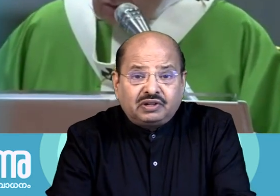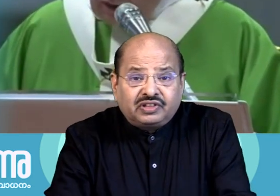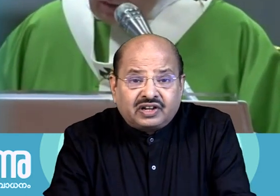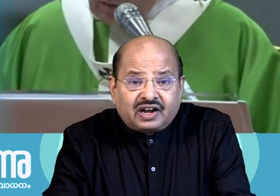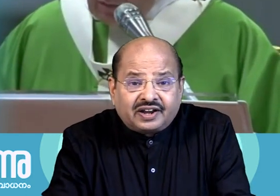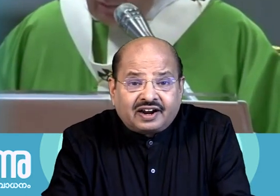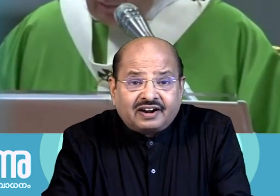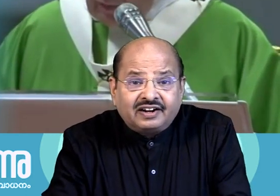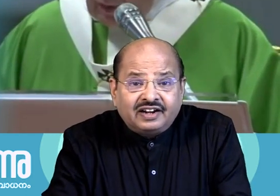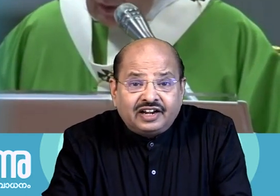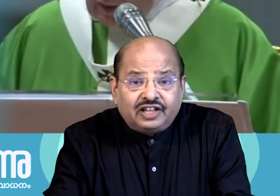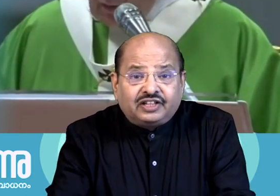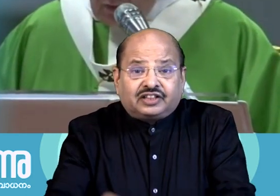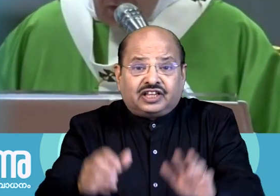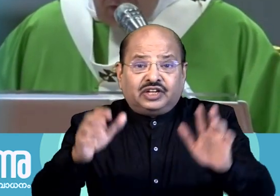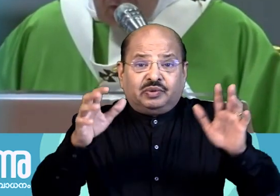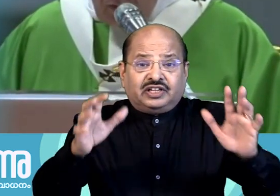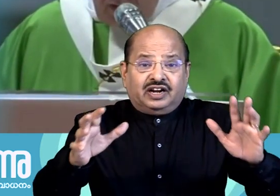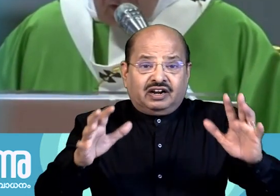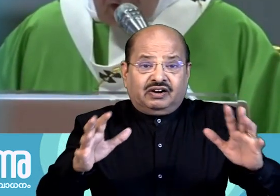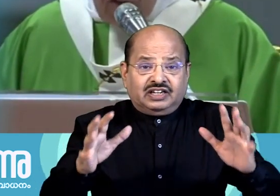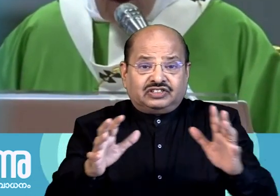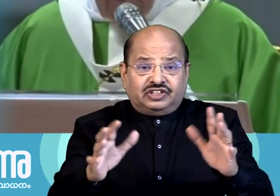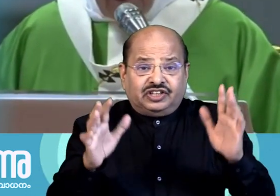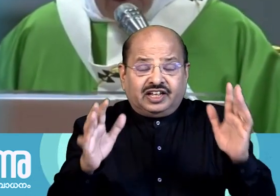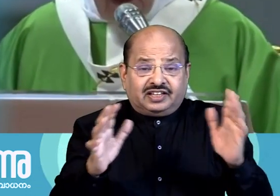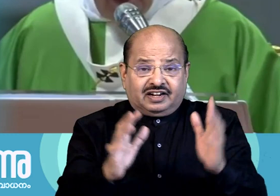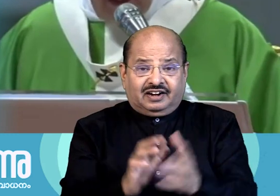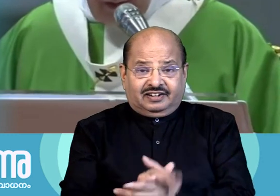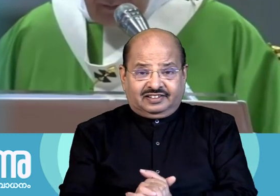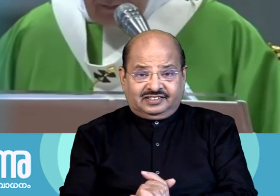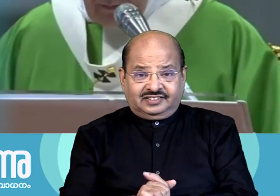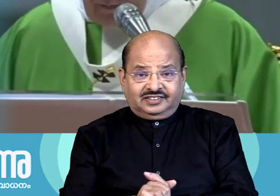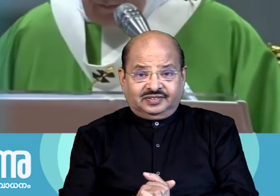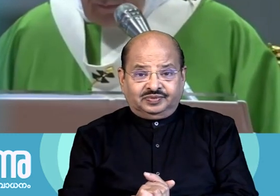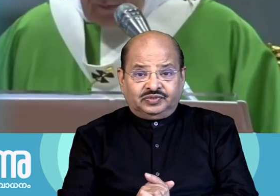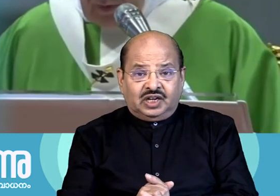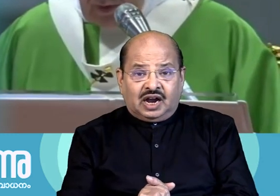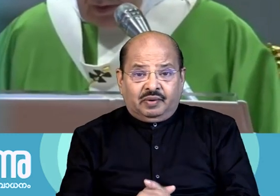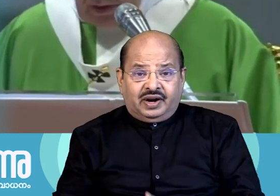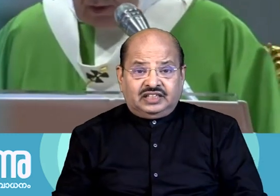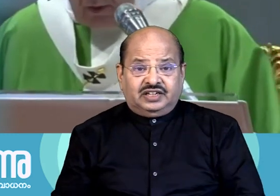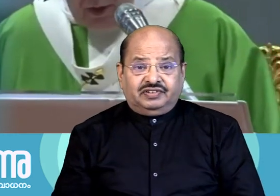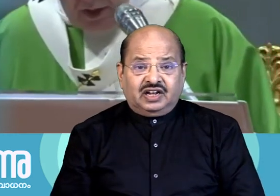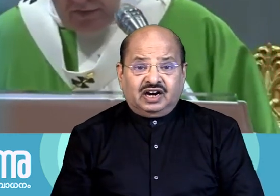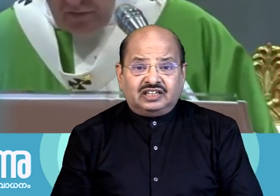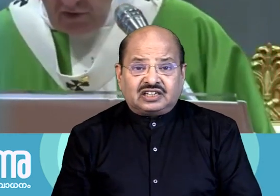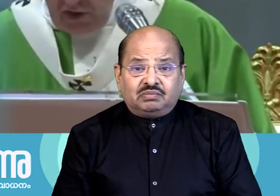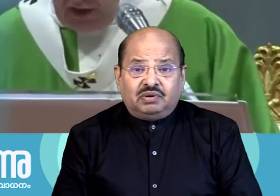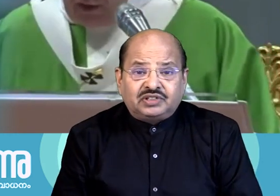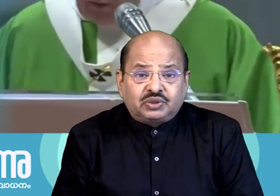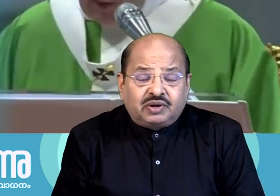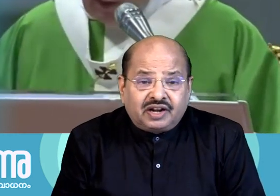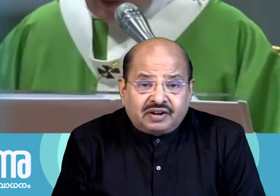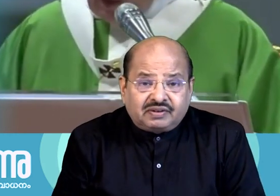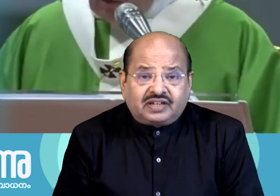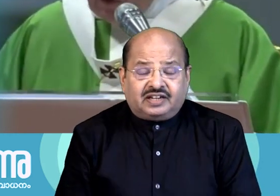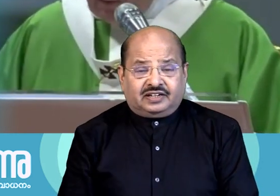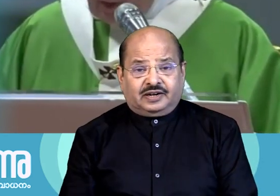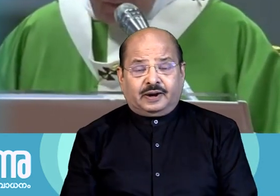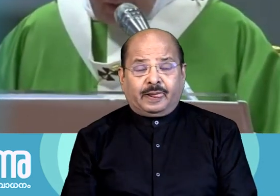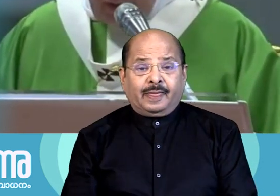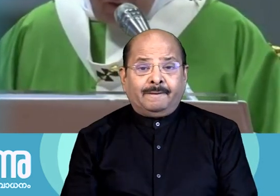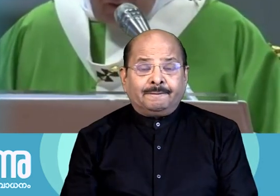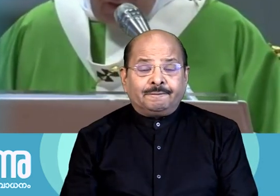നാം നിർബന്ധിതരാകുകയാണ്. ഇന്നത്തെ യുവജനങ്ങളുടെ സ്ഥിതി എന്താണ്? അവരുടെ ജീവിതങ്ങളിൽ സംഭവിച്ചു